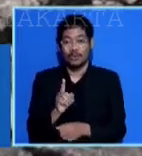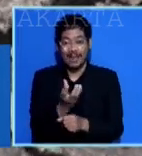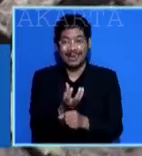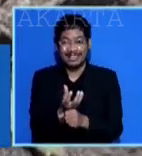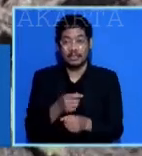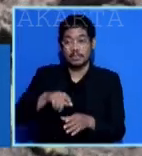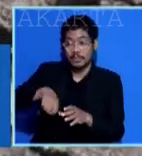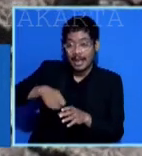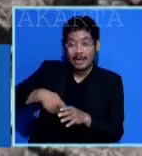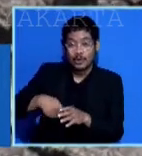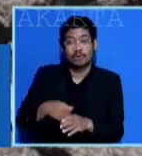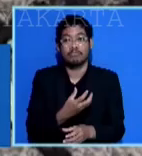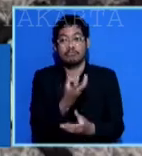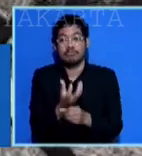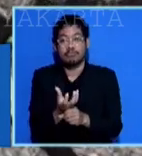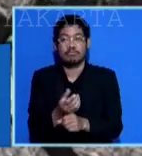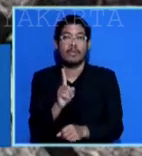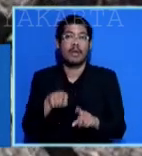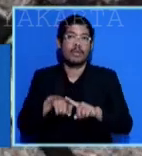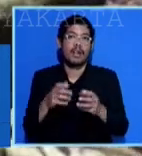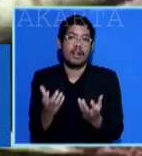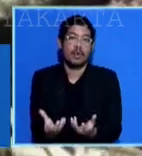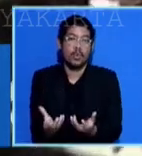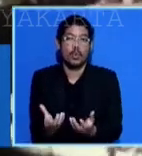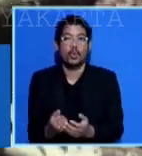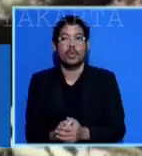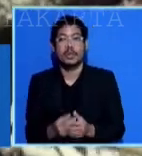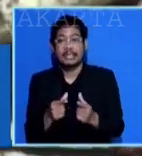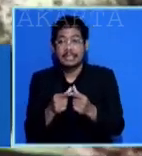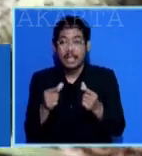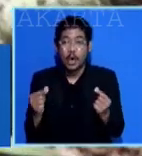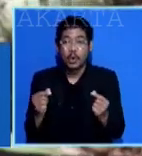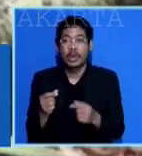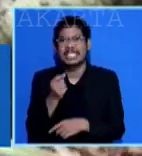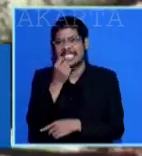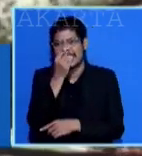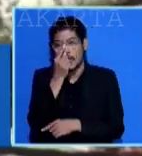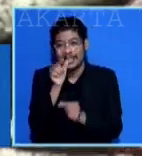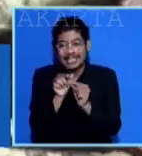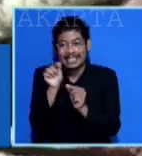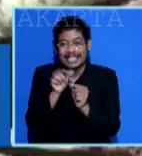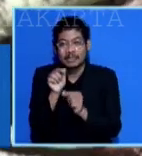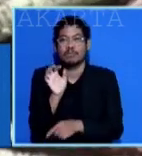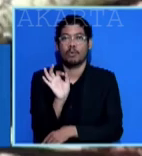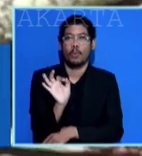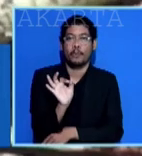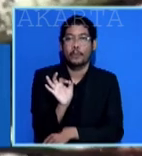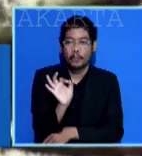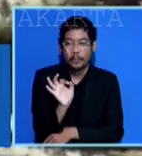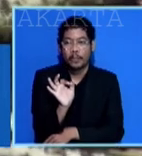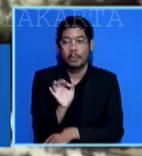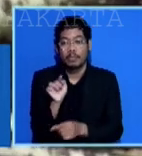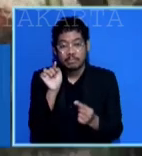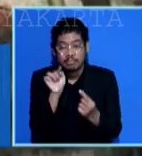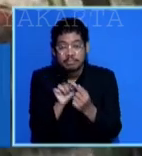Konan R Ijem tanados nanas lokalrahiay kadang